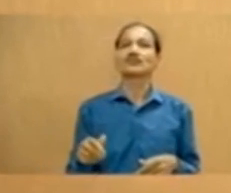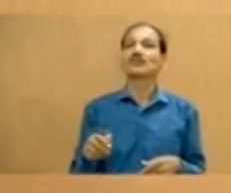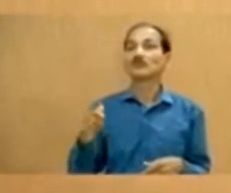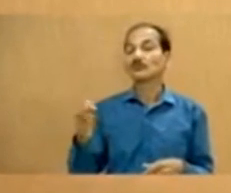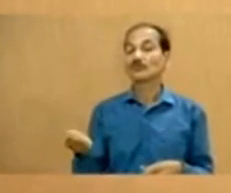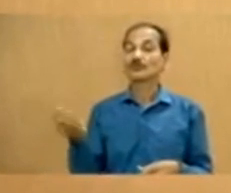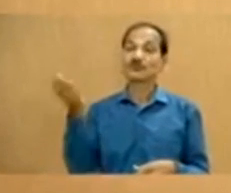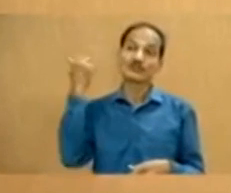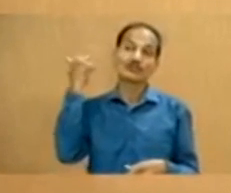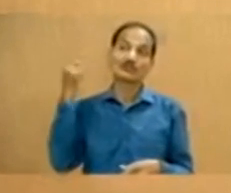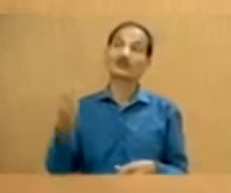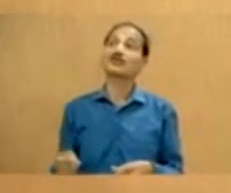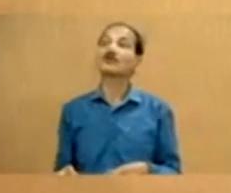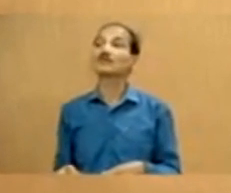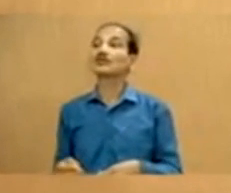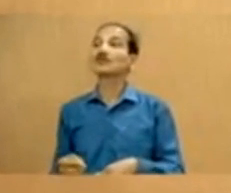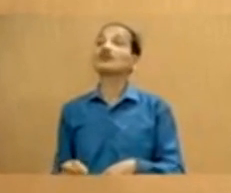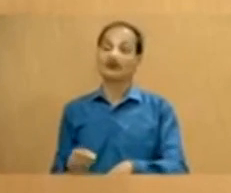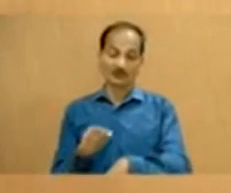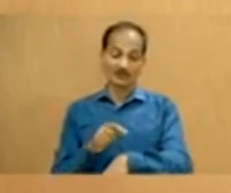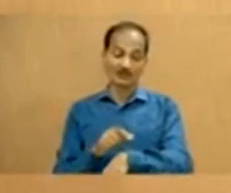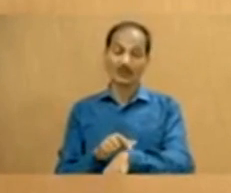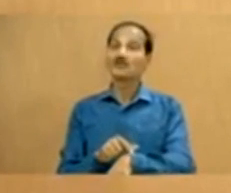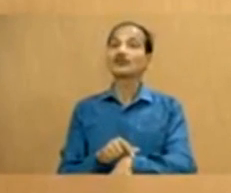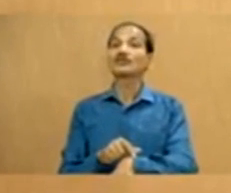ଗତକାଲି ତିନିଟା ସୁଦ୍ଧା ମୁଁ ଆପଣଙ୍କୁ କହିଥିଲି